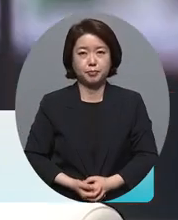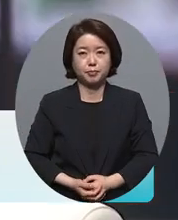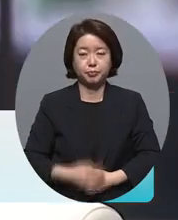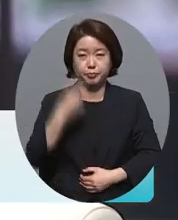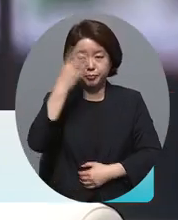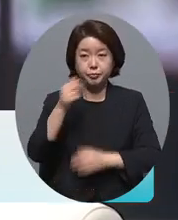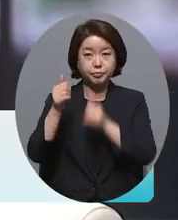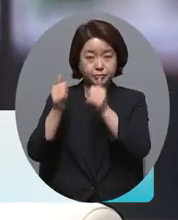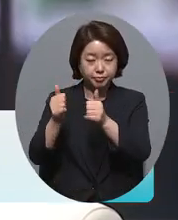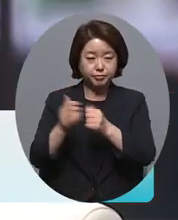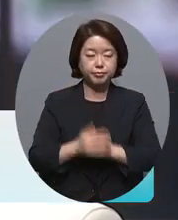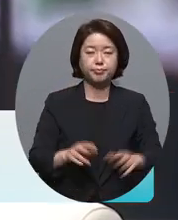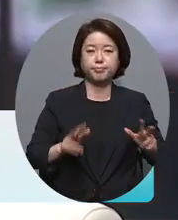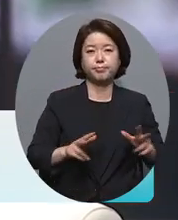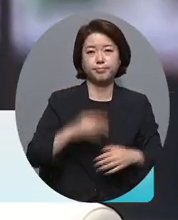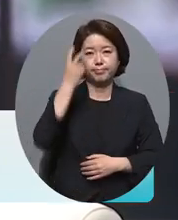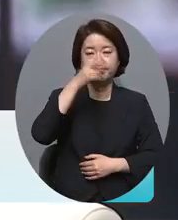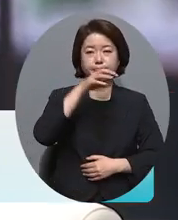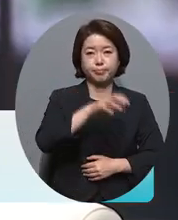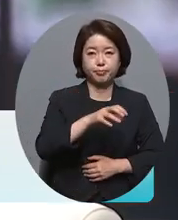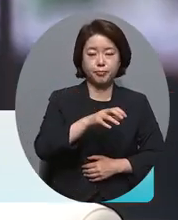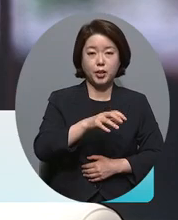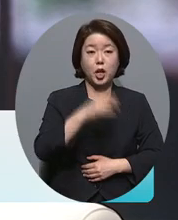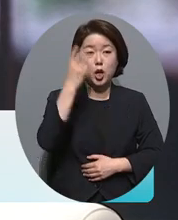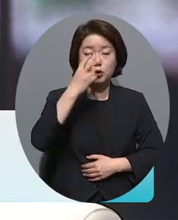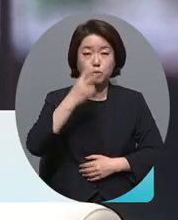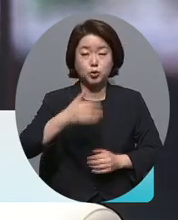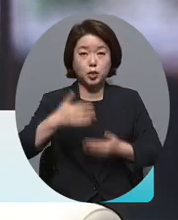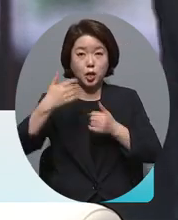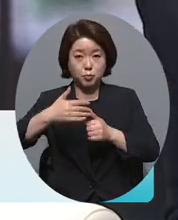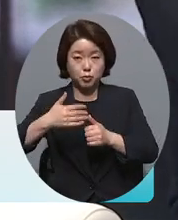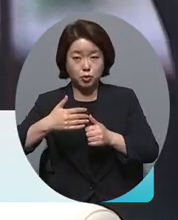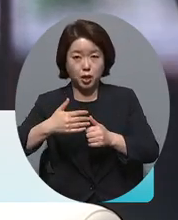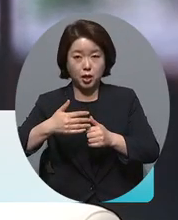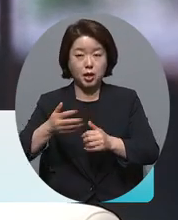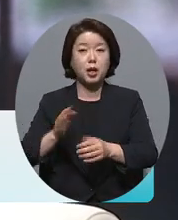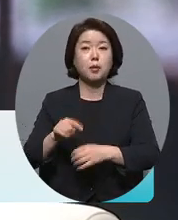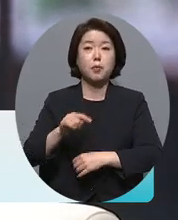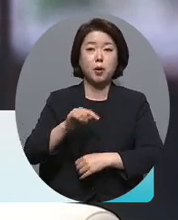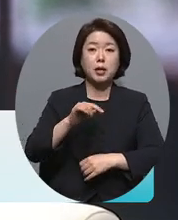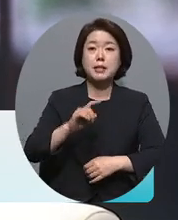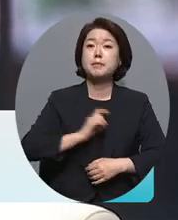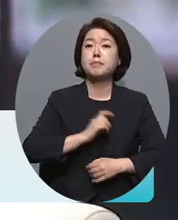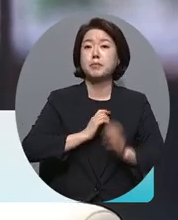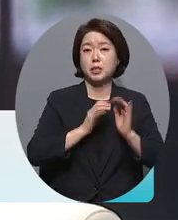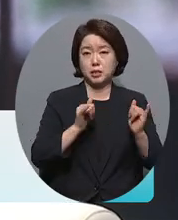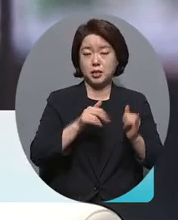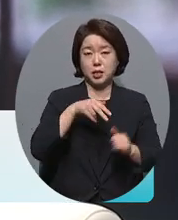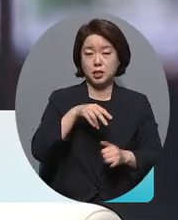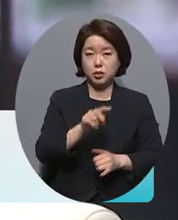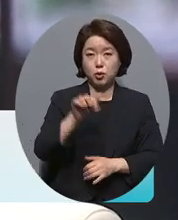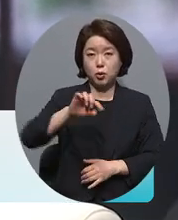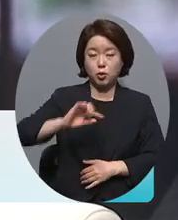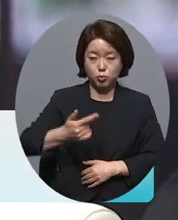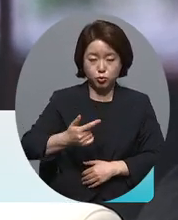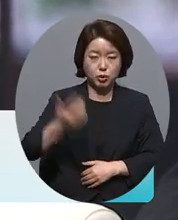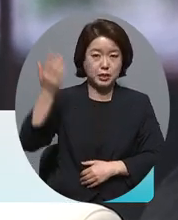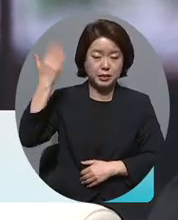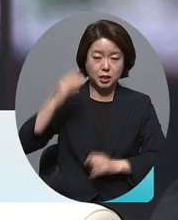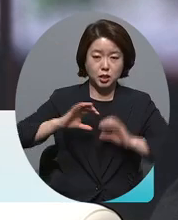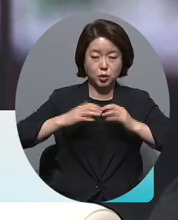검찰에서는 일단은 지금 감사원에서 수사 요청 받은 다시 말해서 피의자이겠죠 피의자인 서운 전